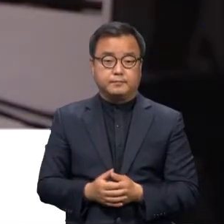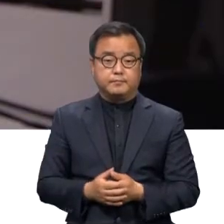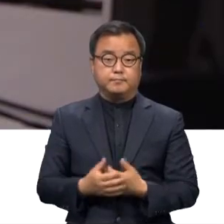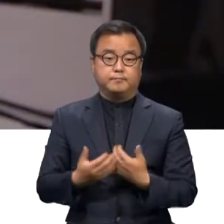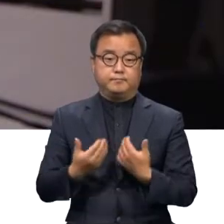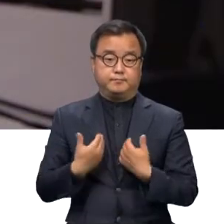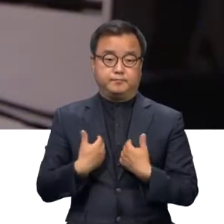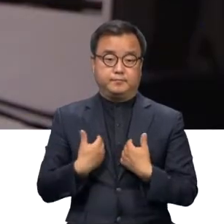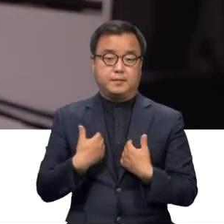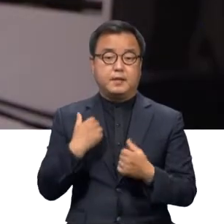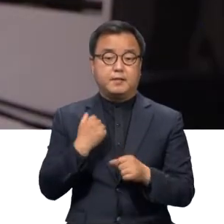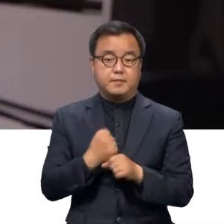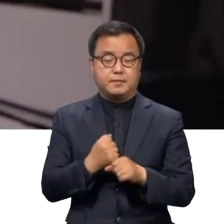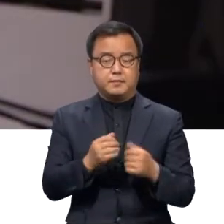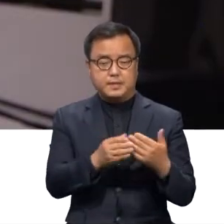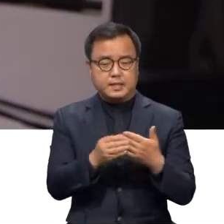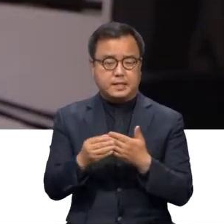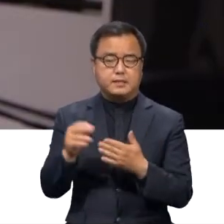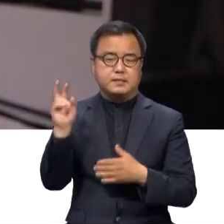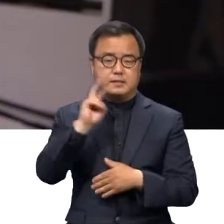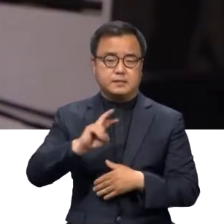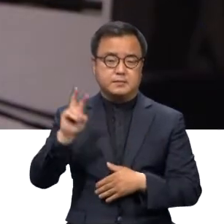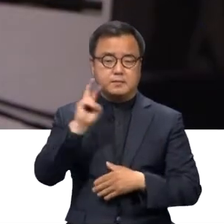내가 하는 음악이 사람들에게